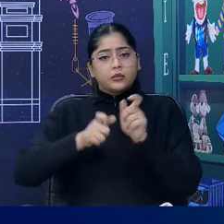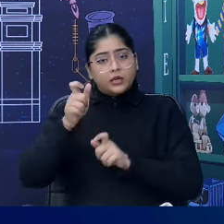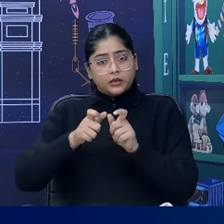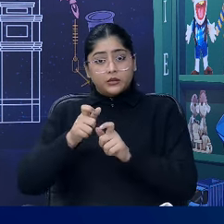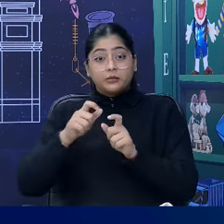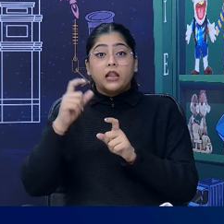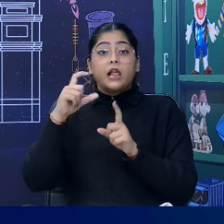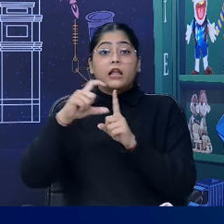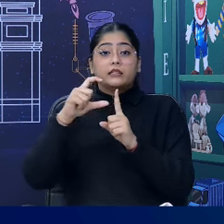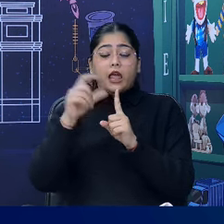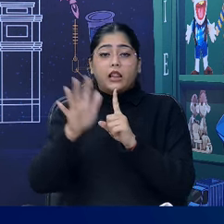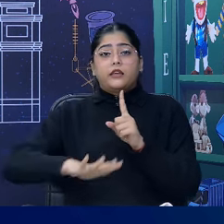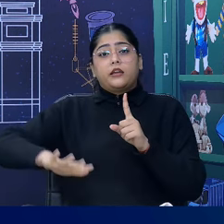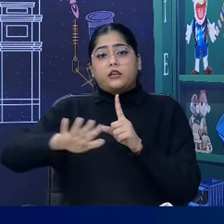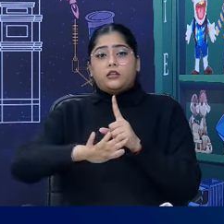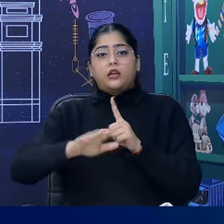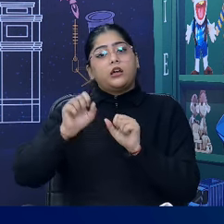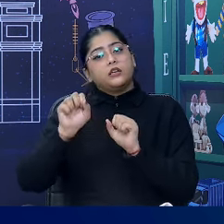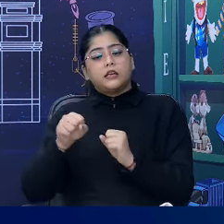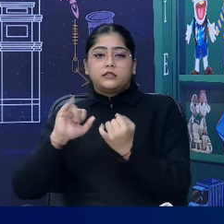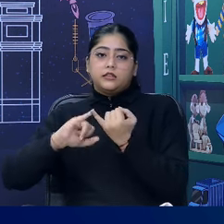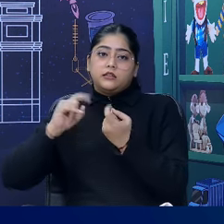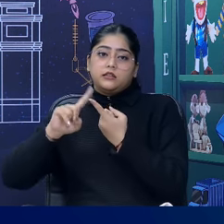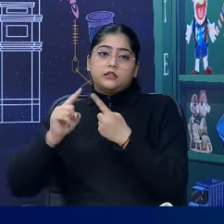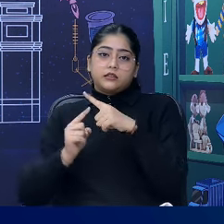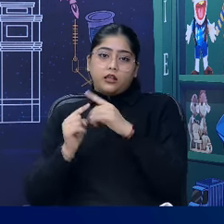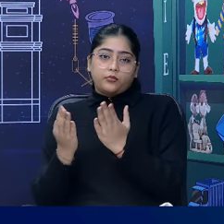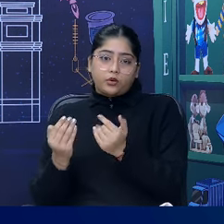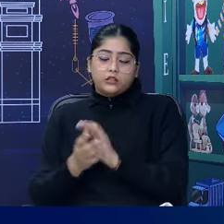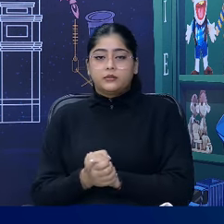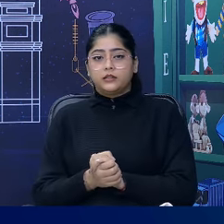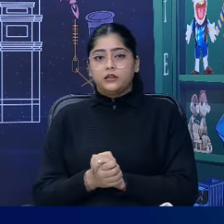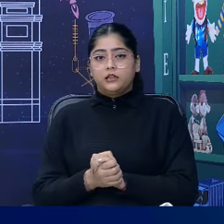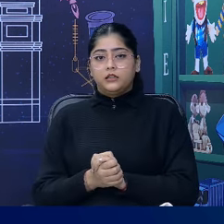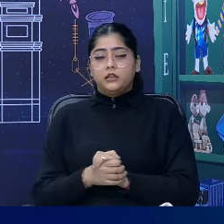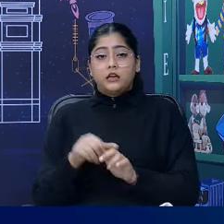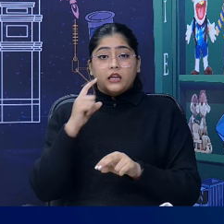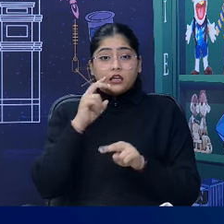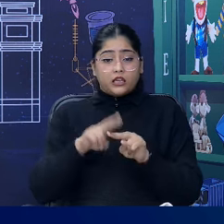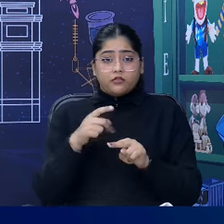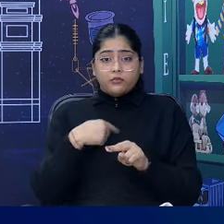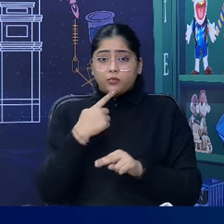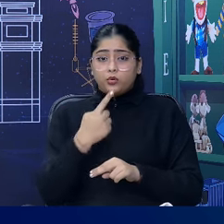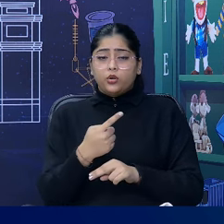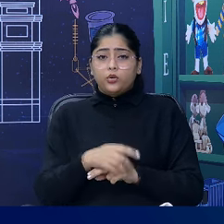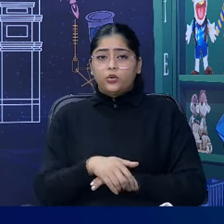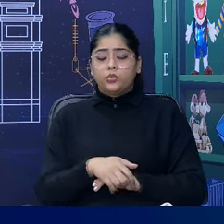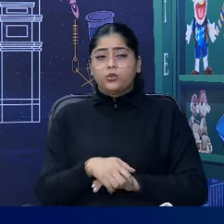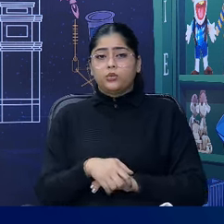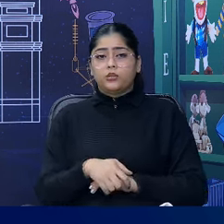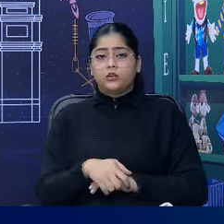set. अगर मैं दूसरा इसको कहूँ collection of smart और